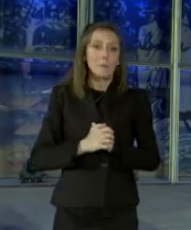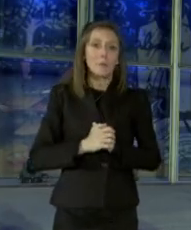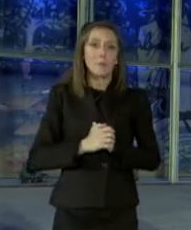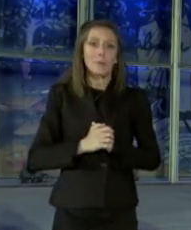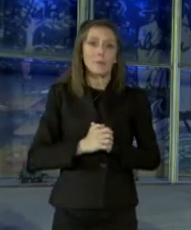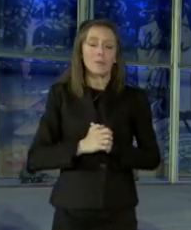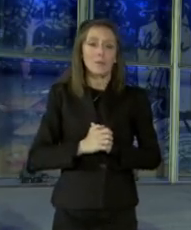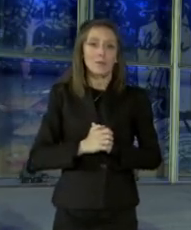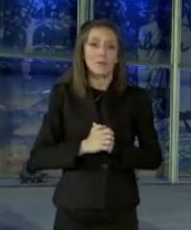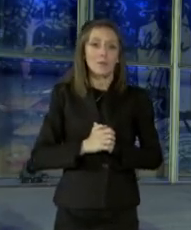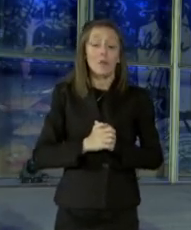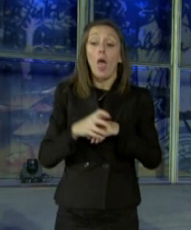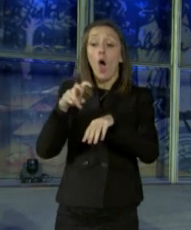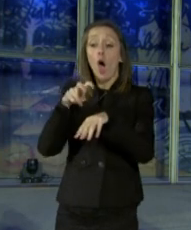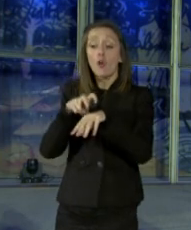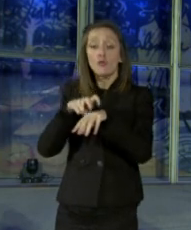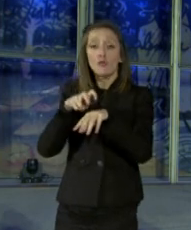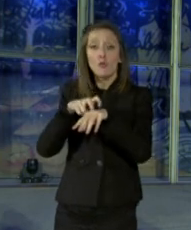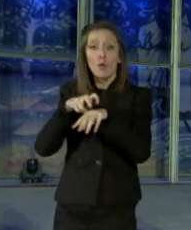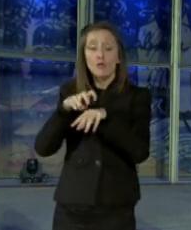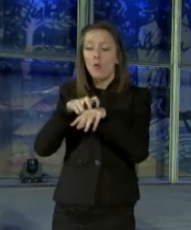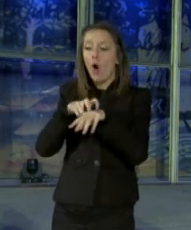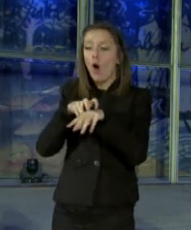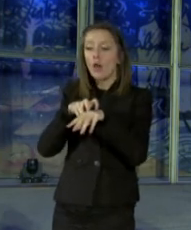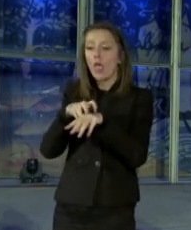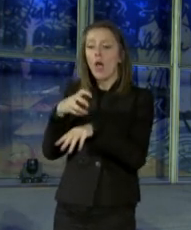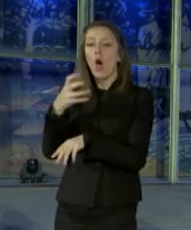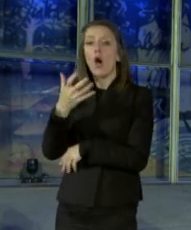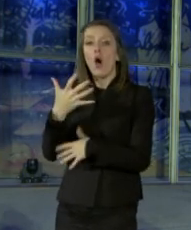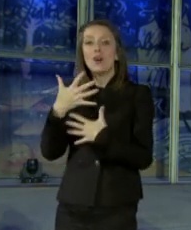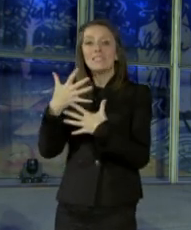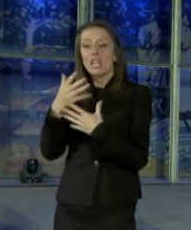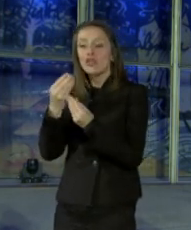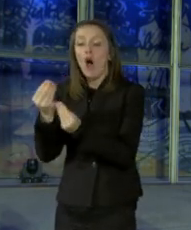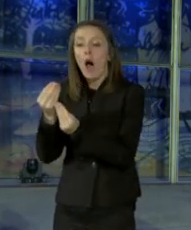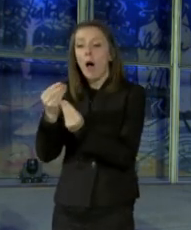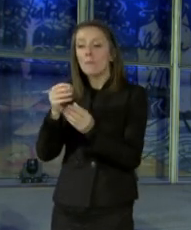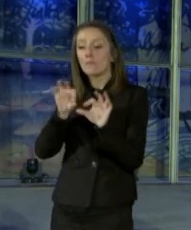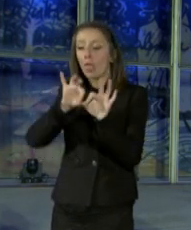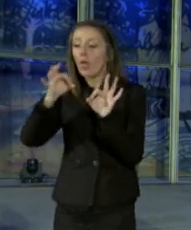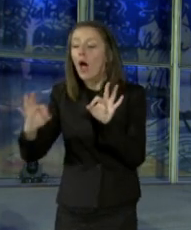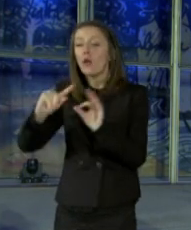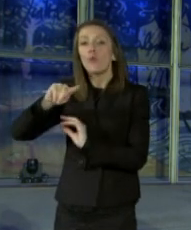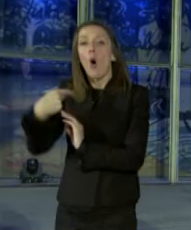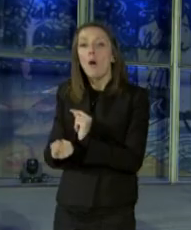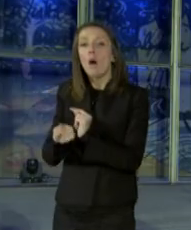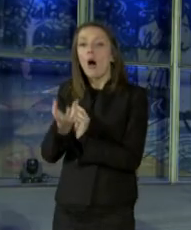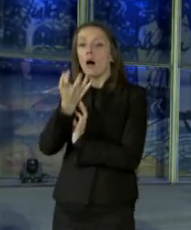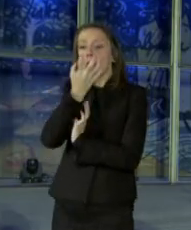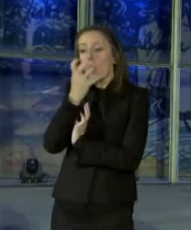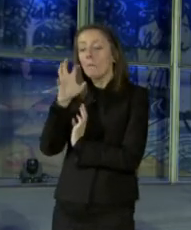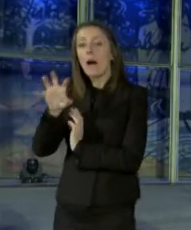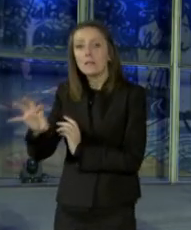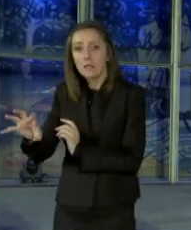mentre i medici davano l'ossigeno prima con la cannula e poi con la